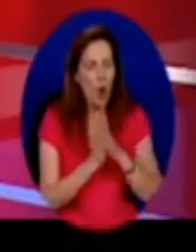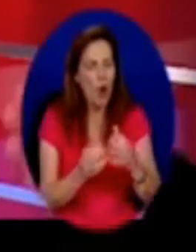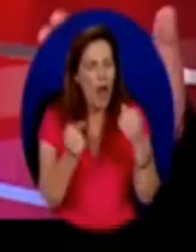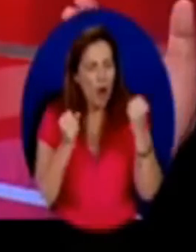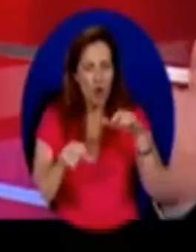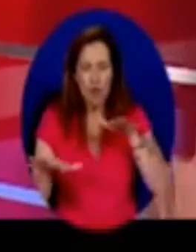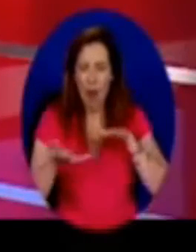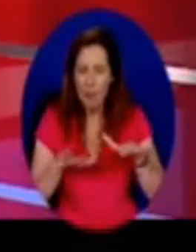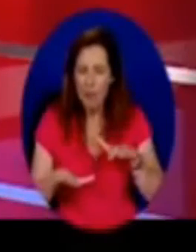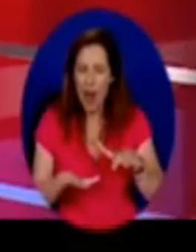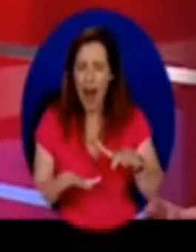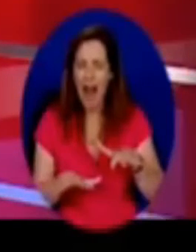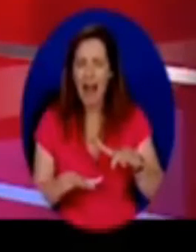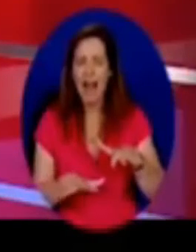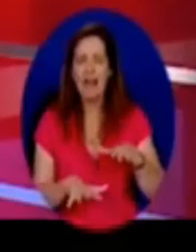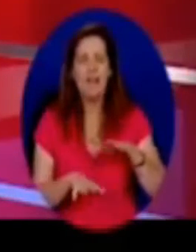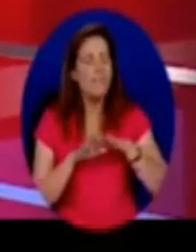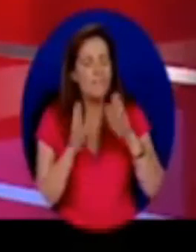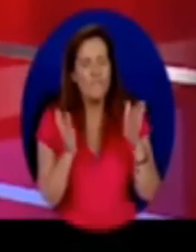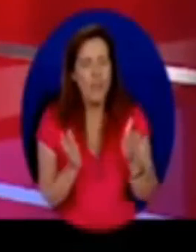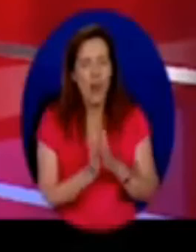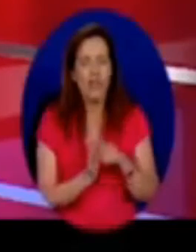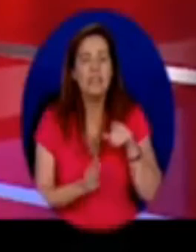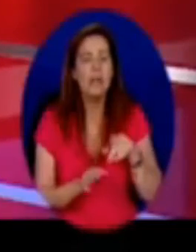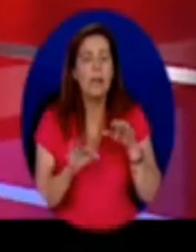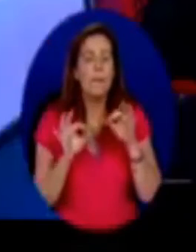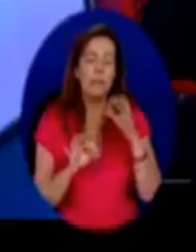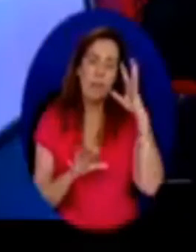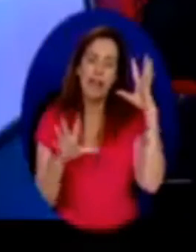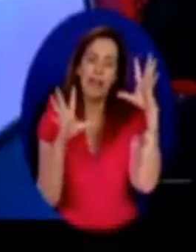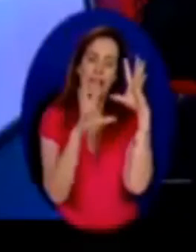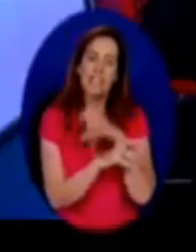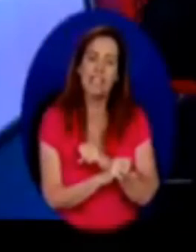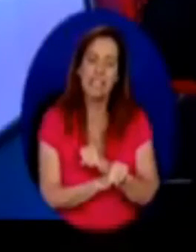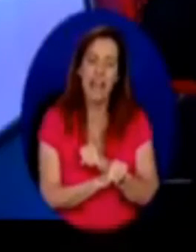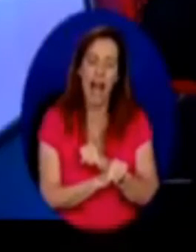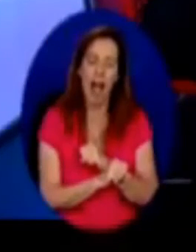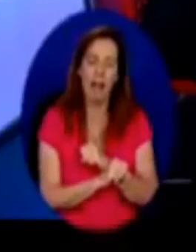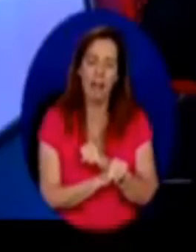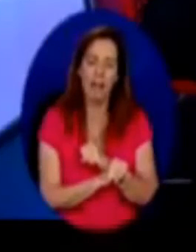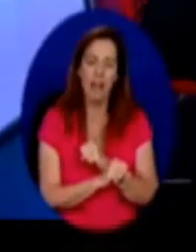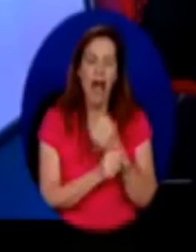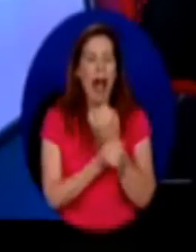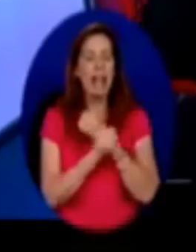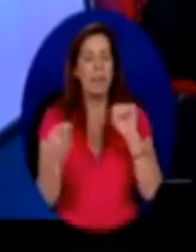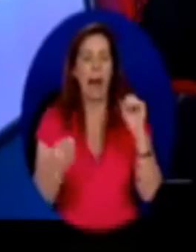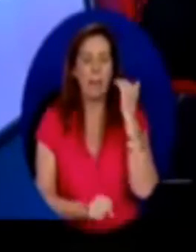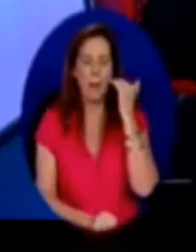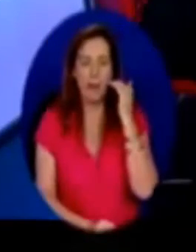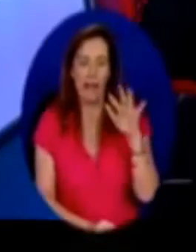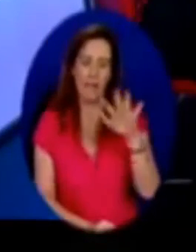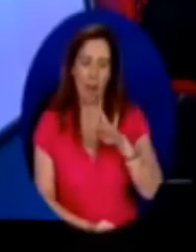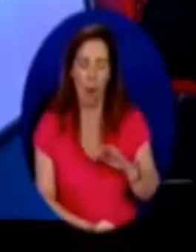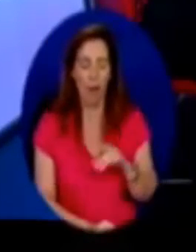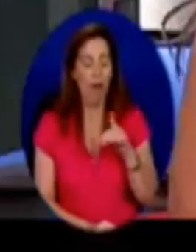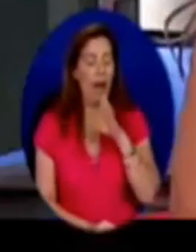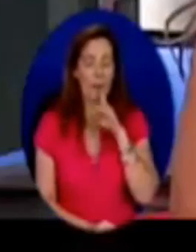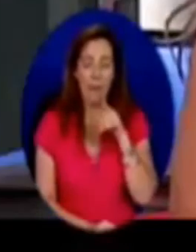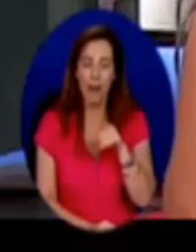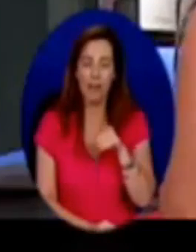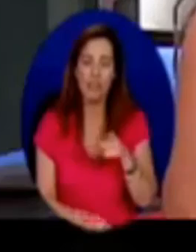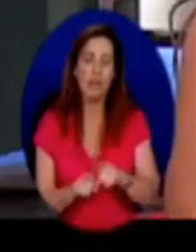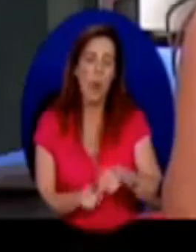המשטר והבסיס ומה שזו בעצם גישת ה הליברלים בארצות הברית ובאירופה הבעיה היא שזה